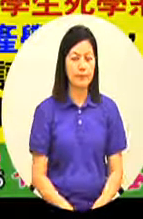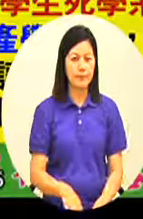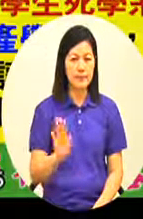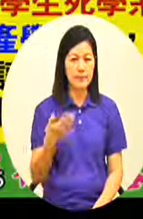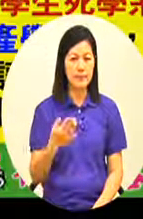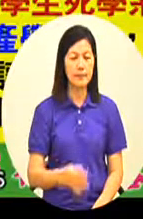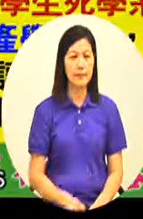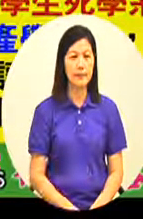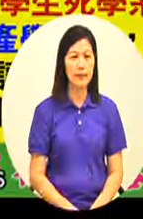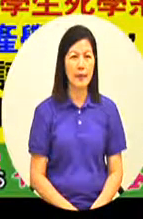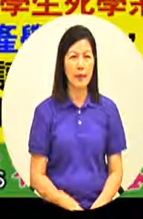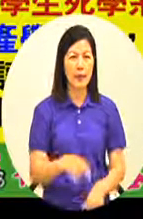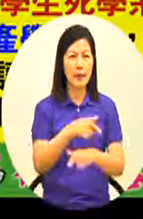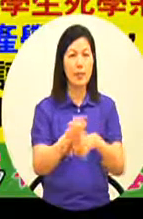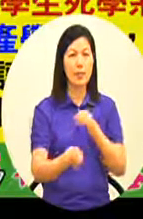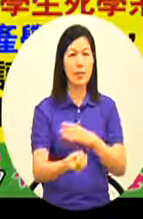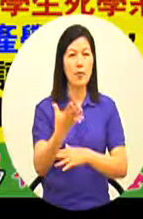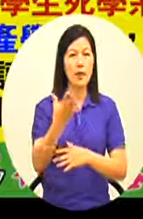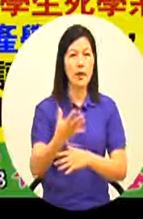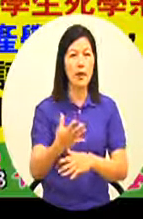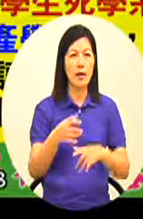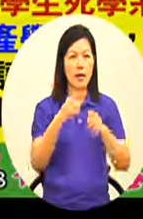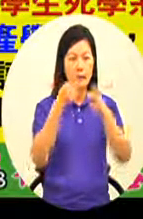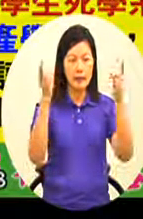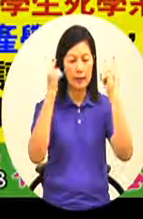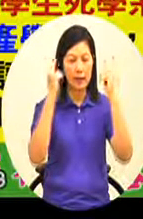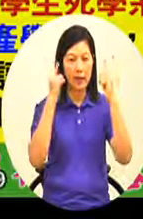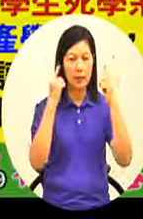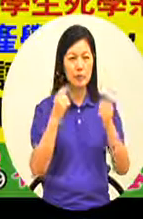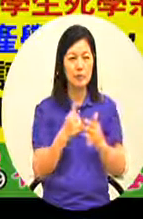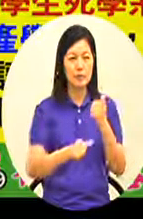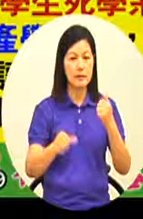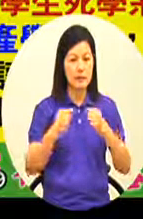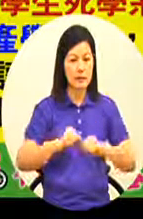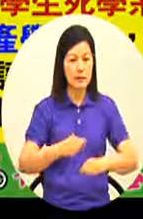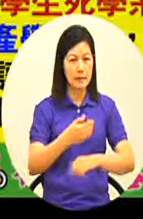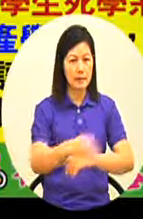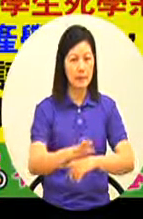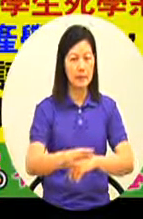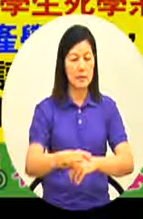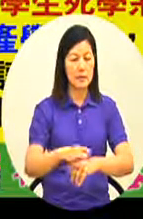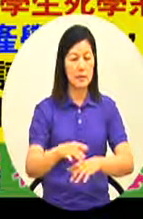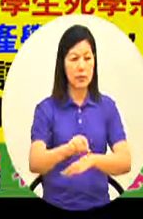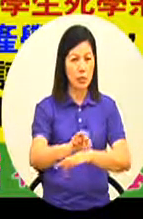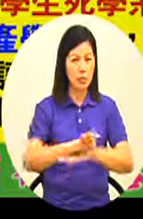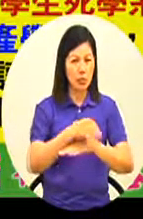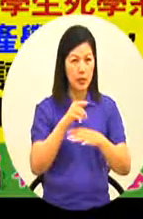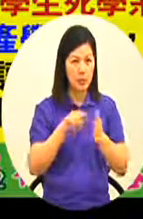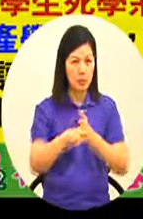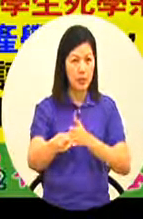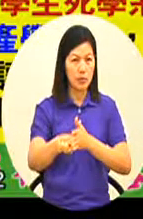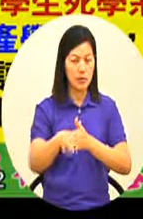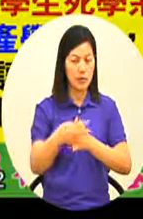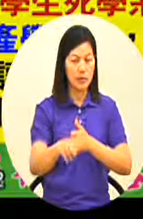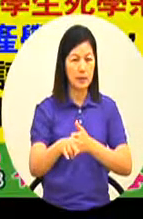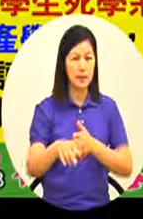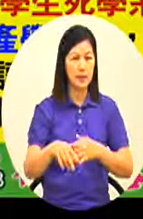华大学它生死学系还有真理大学的中管